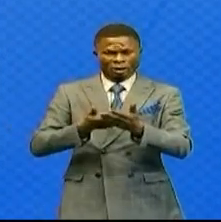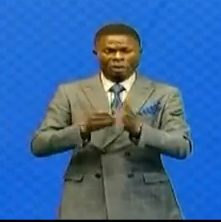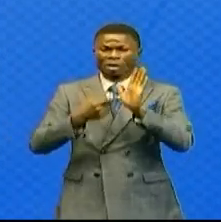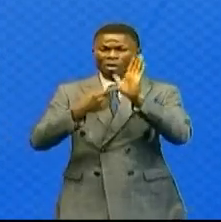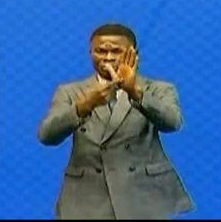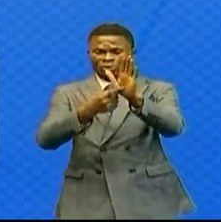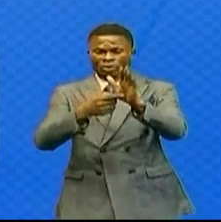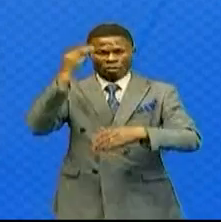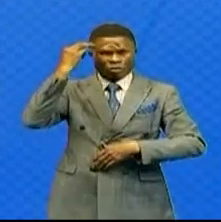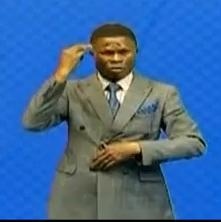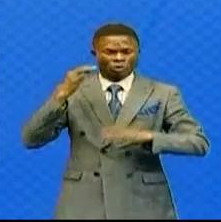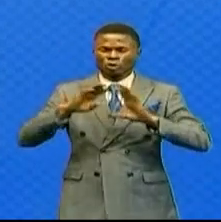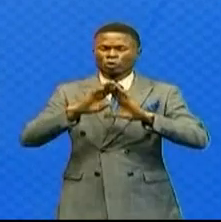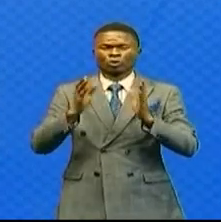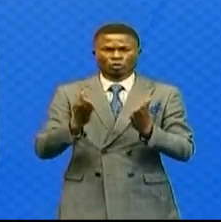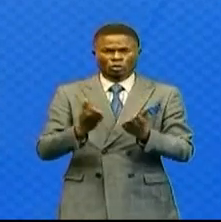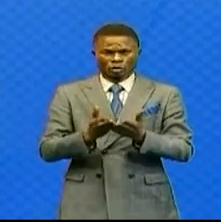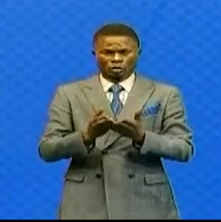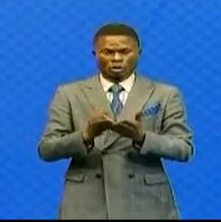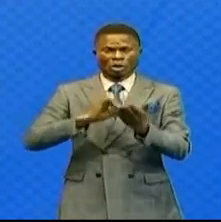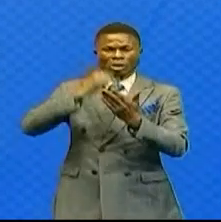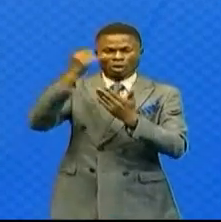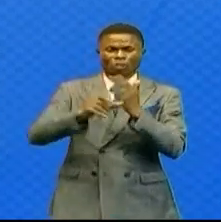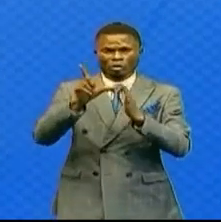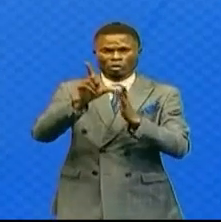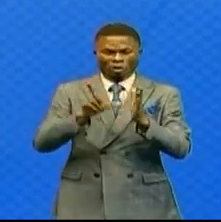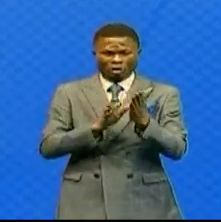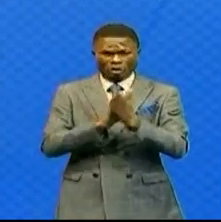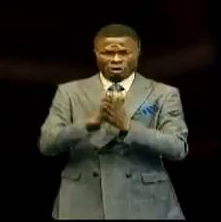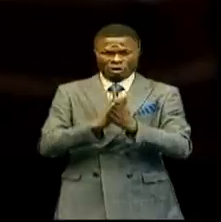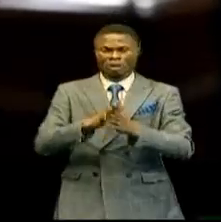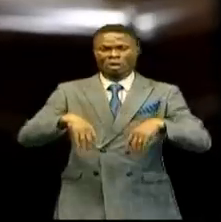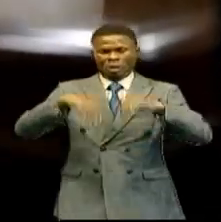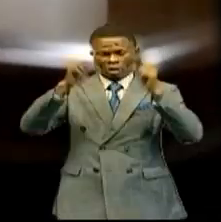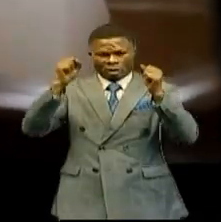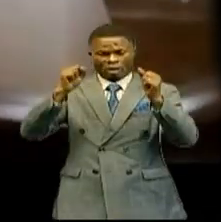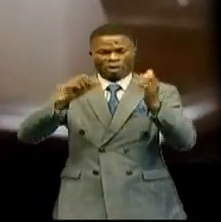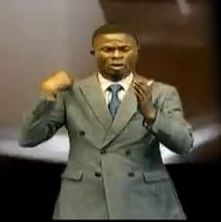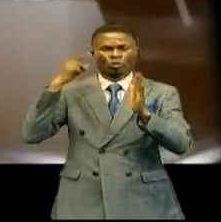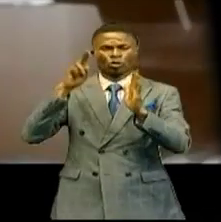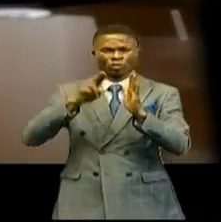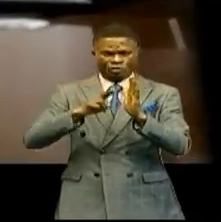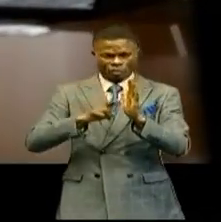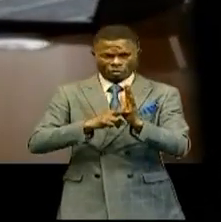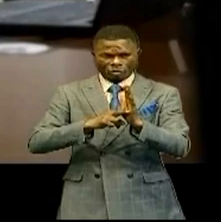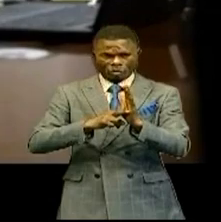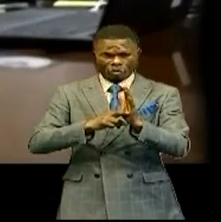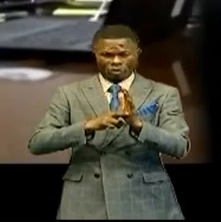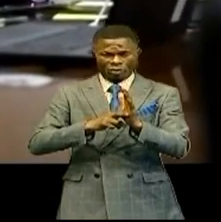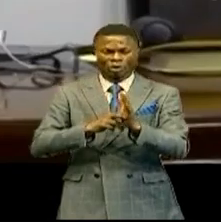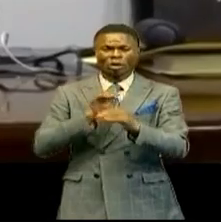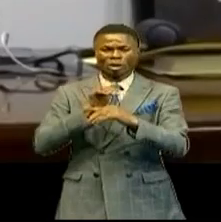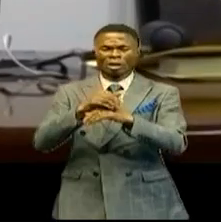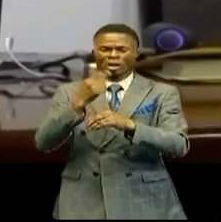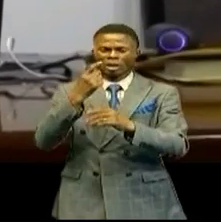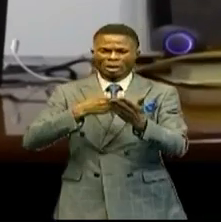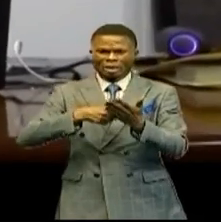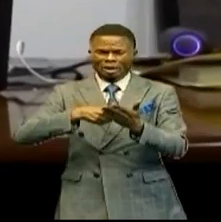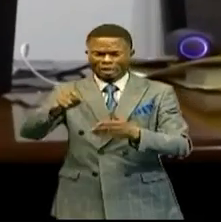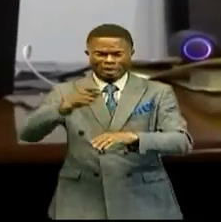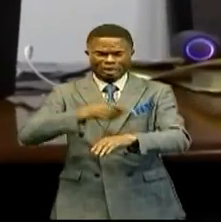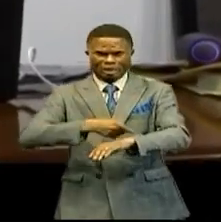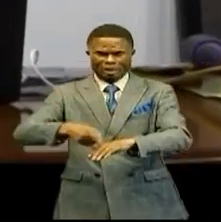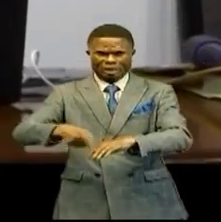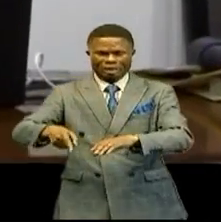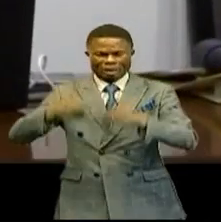présenté aux membres du Conseil le projet de loi portant habilitation du gouvernement à prendre pendant un temps limité